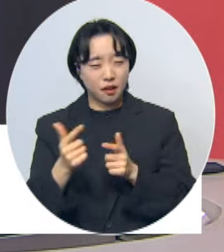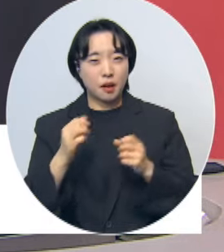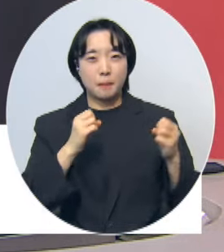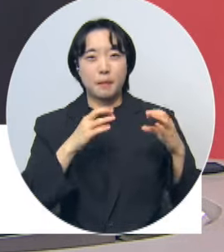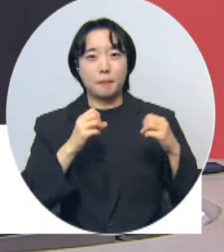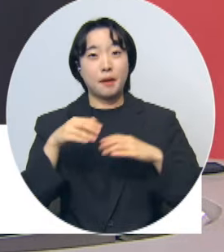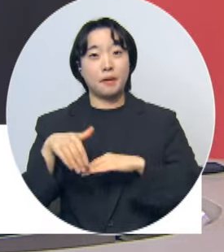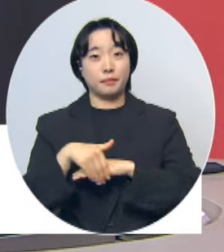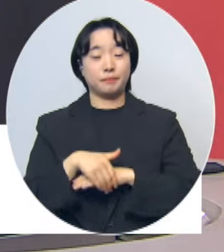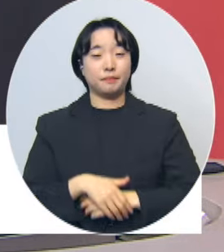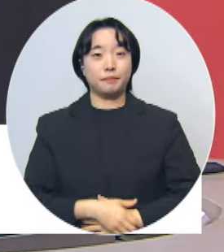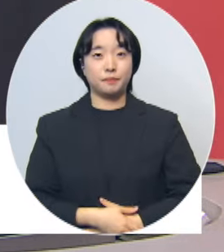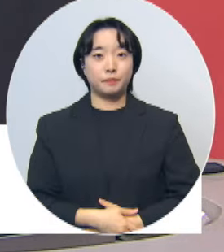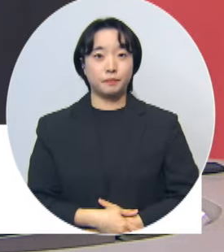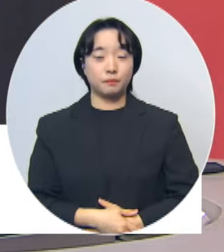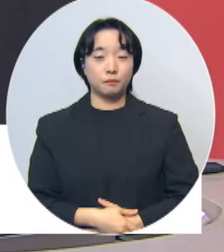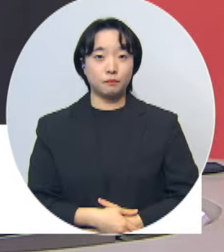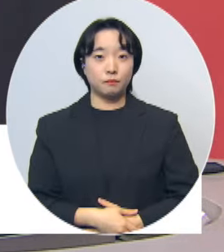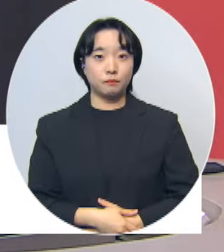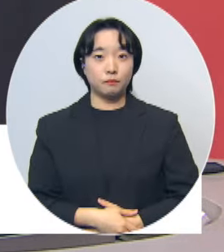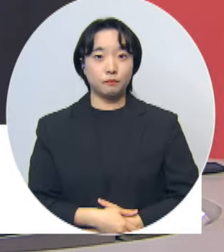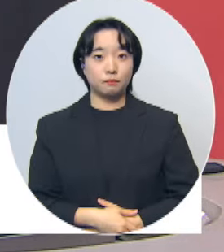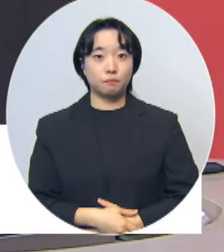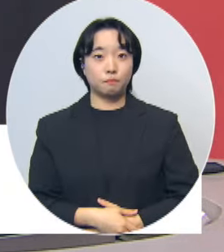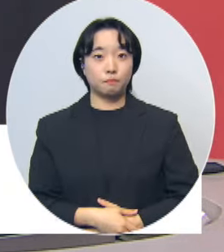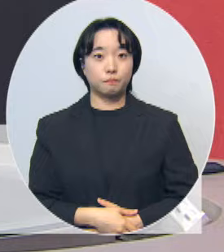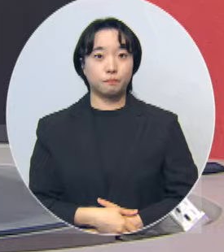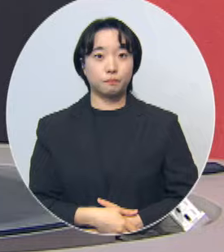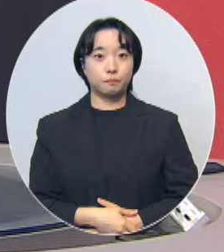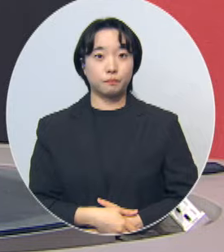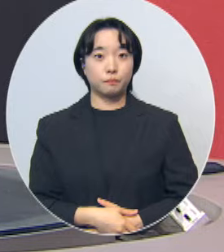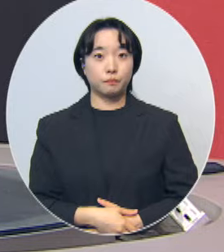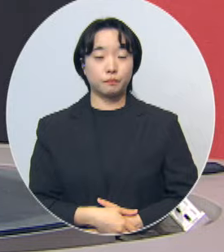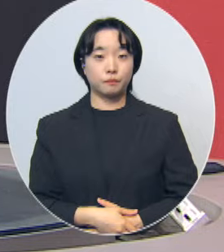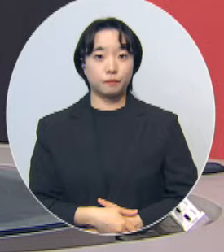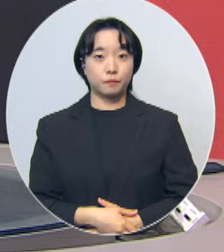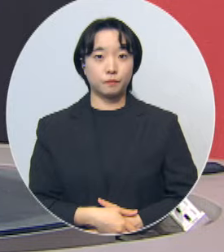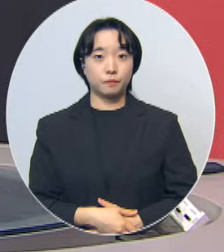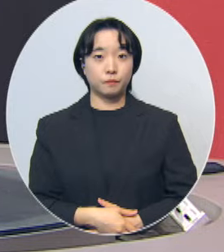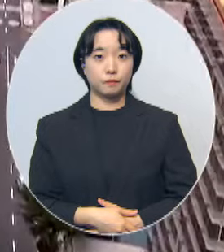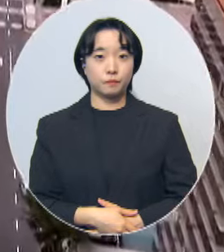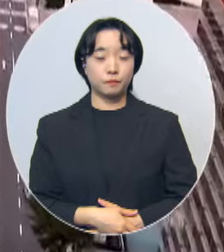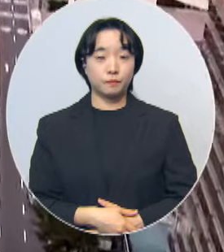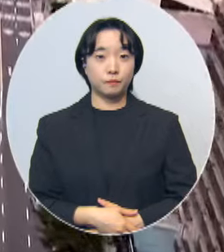논의될 것으로 보입니다. 페루 리마에서 이혜진 기자가 보도합니다.